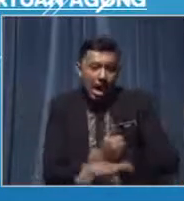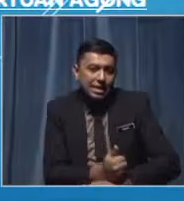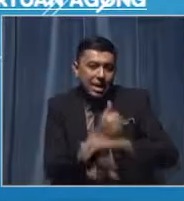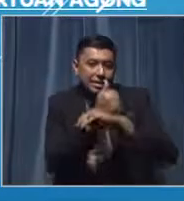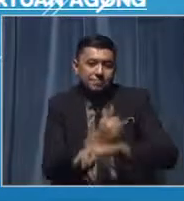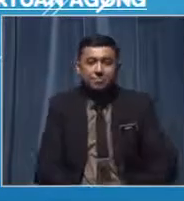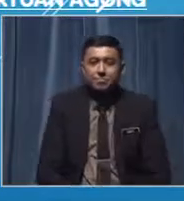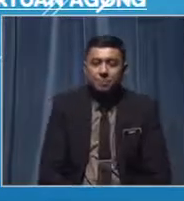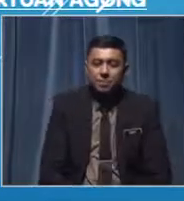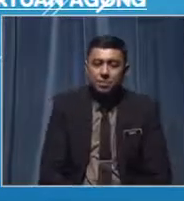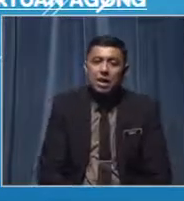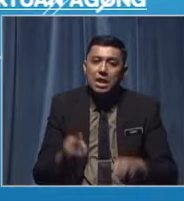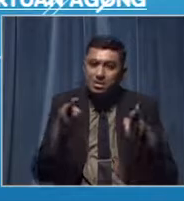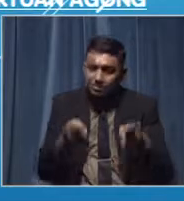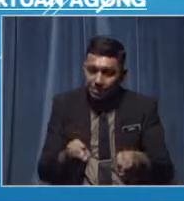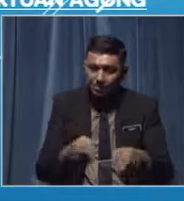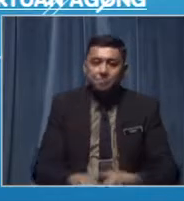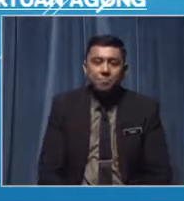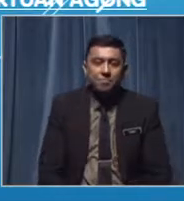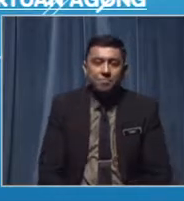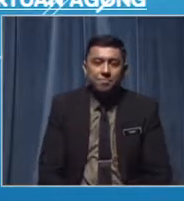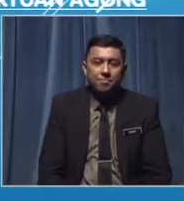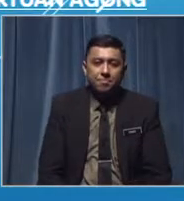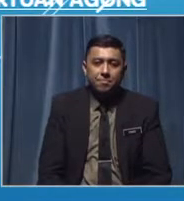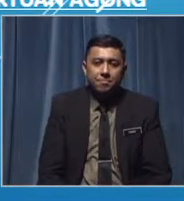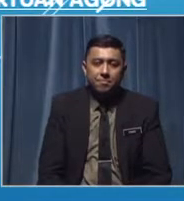istiadat rasmi.